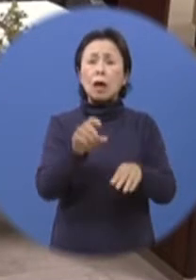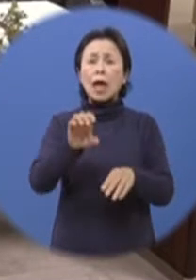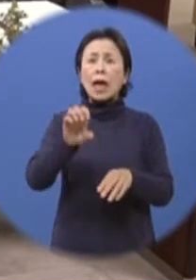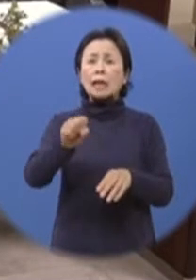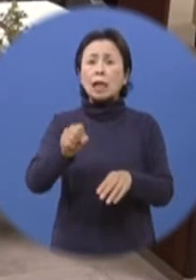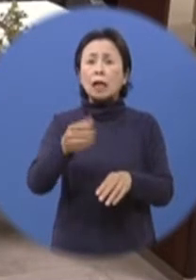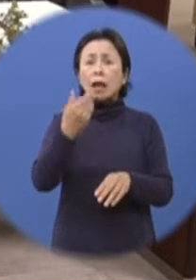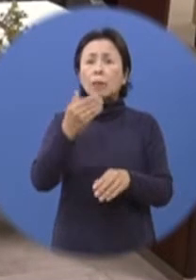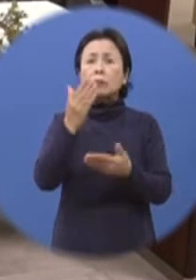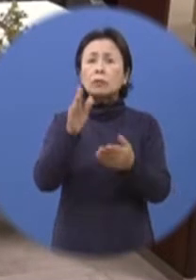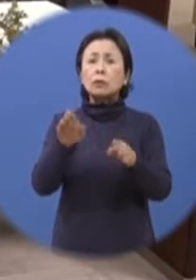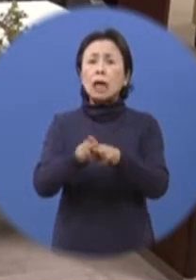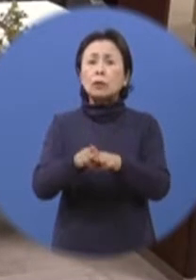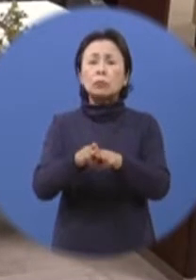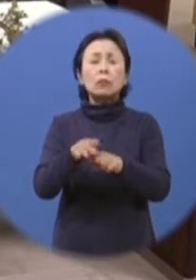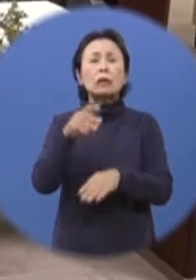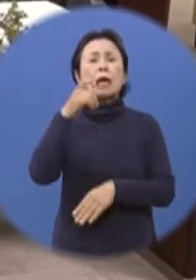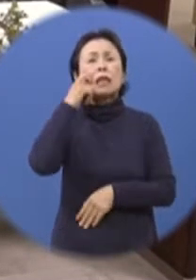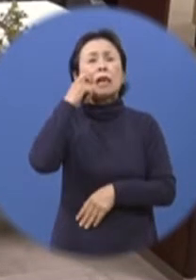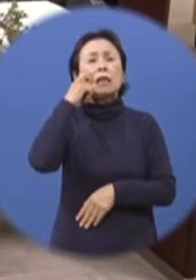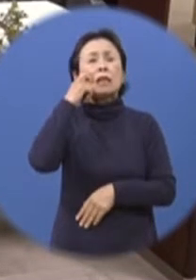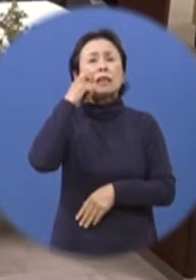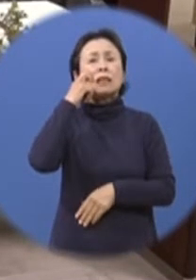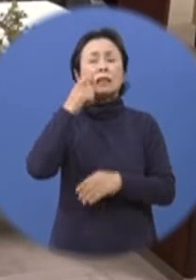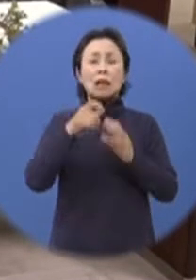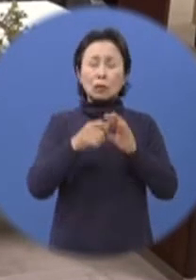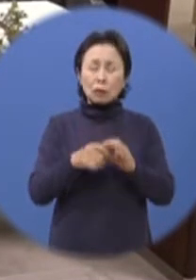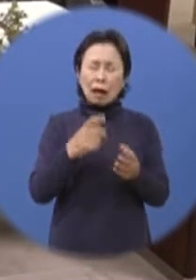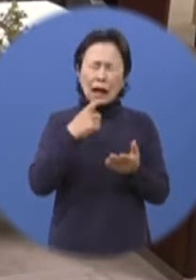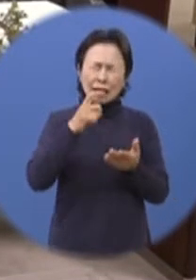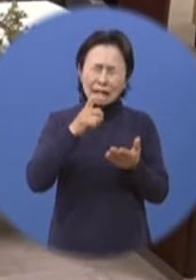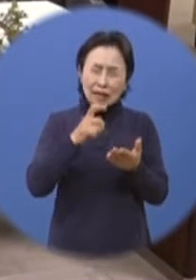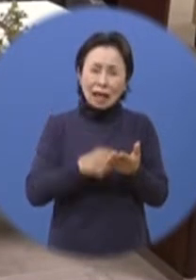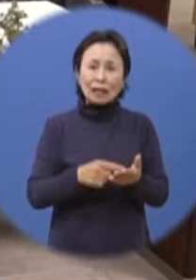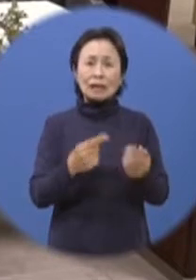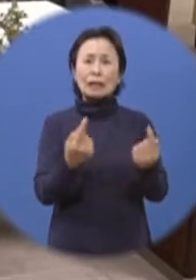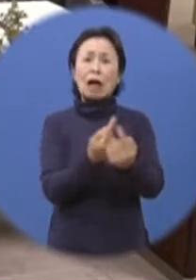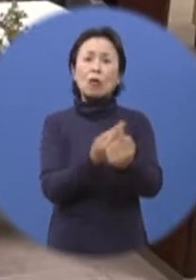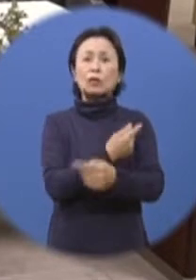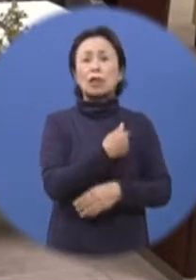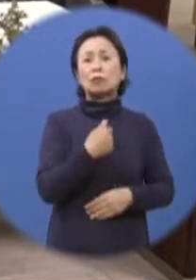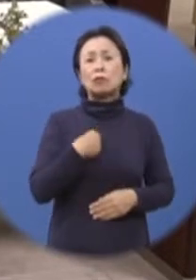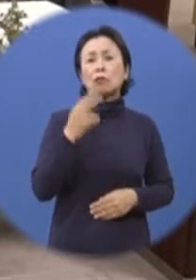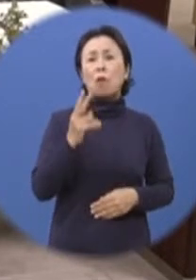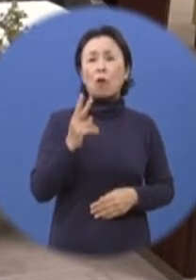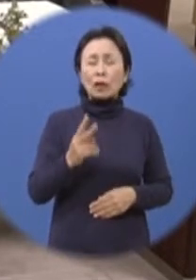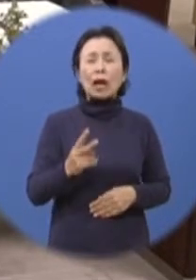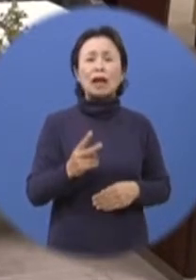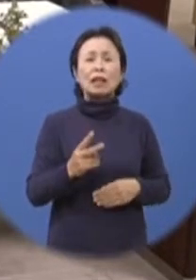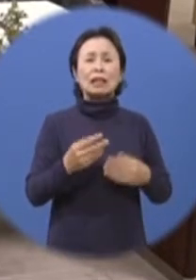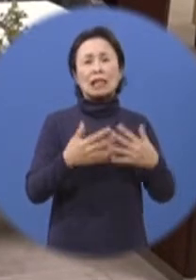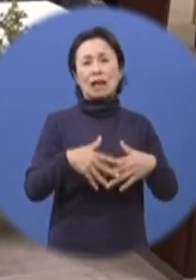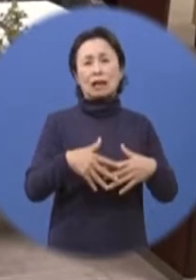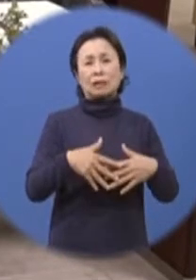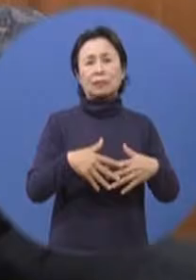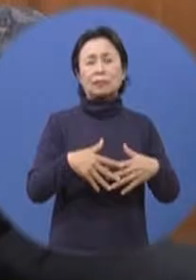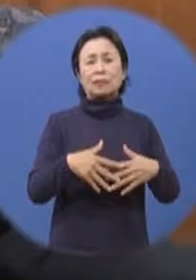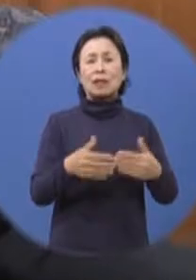ば着丈もよければ明日な音という風なで具材簡単なことを考えていますそう